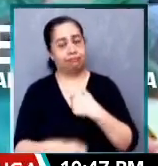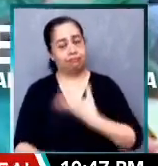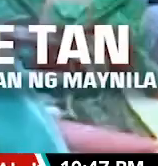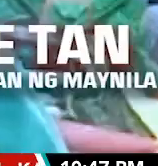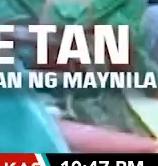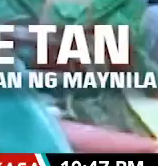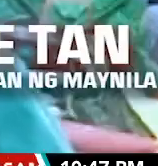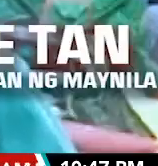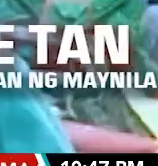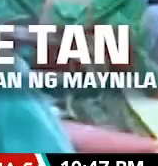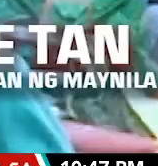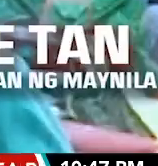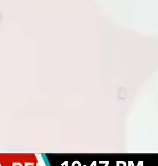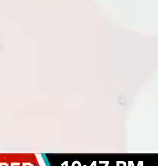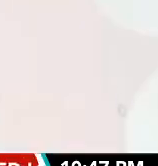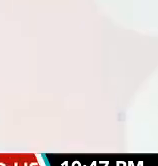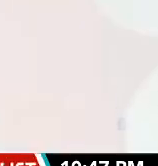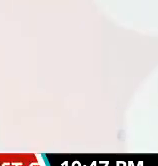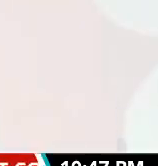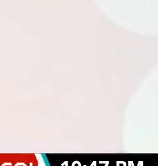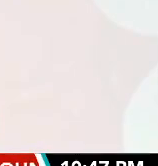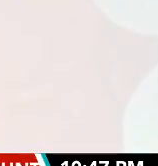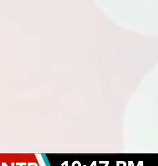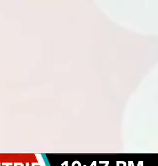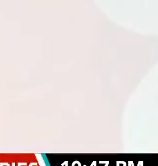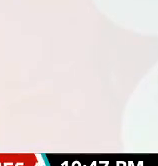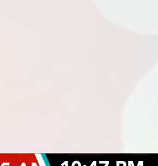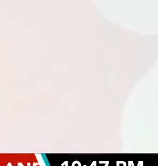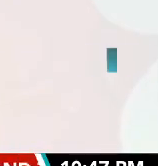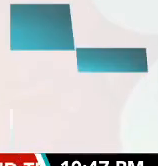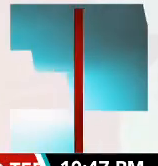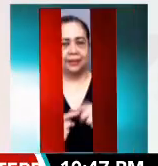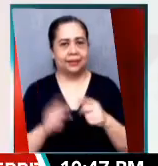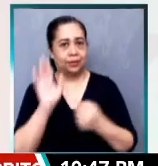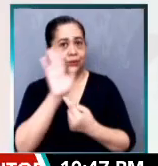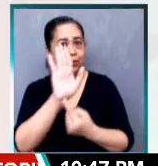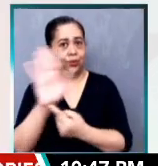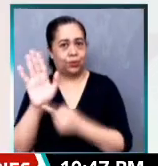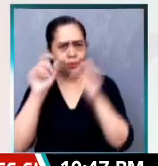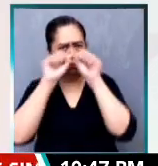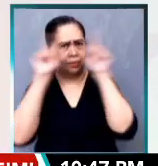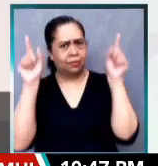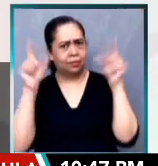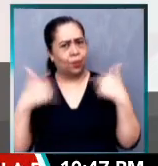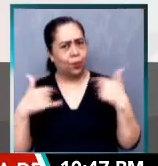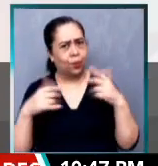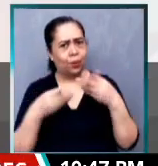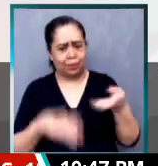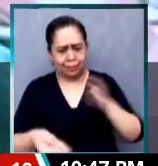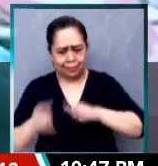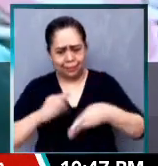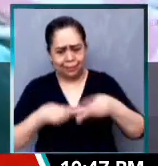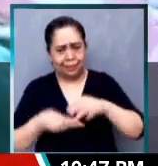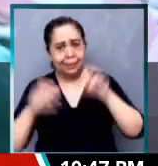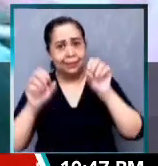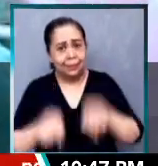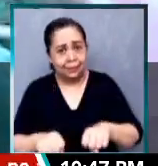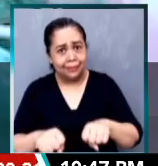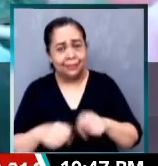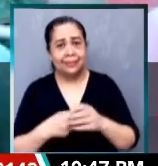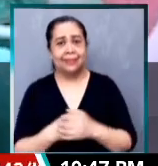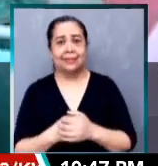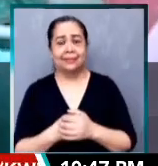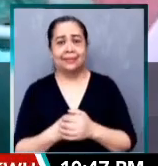niyan. Pangalawa po, makikita nyo, magulat kayo, napo-fold siya. And then po,